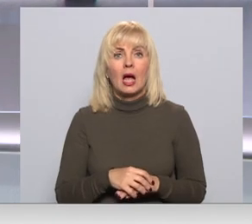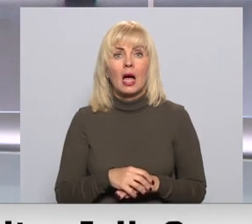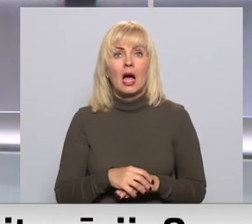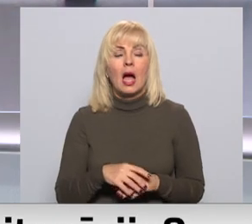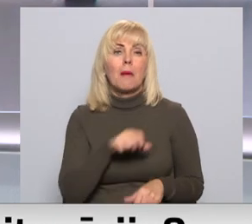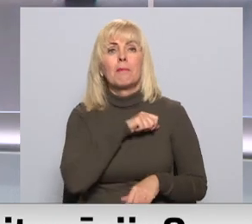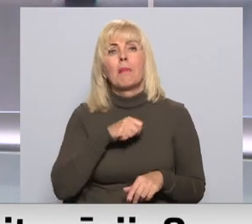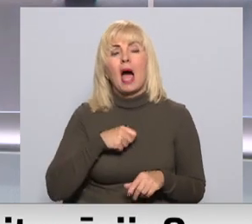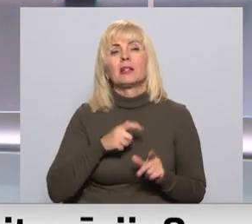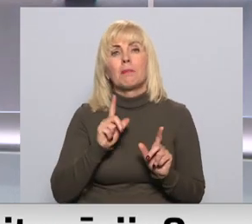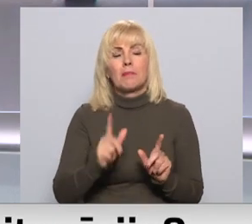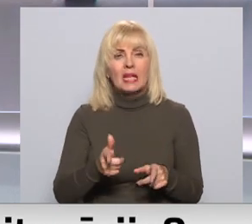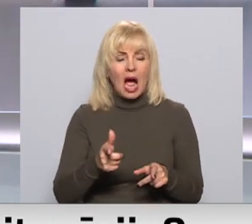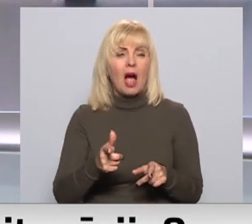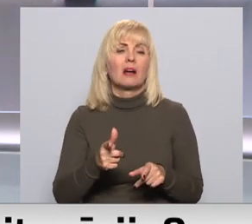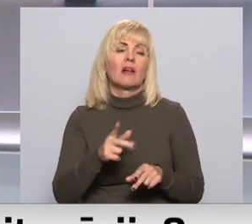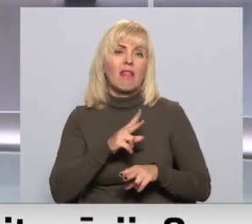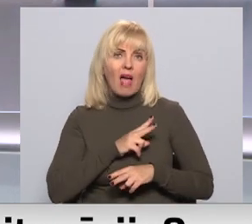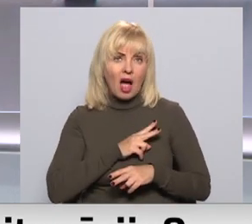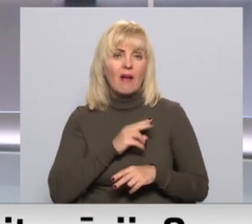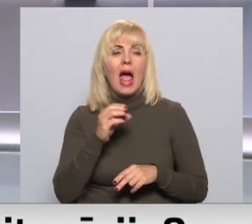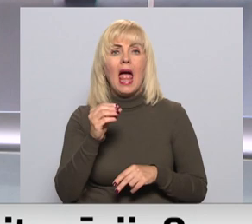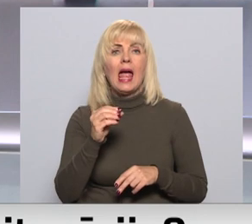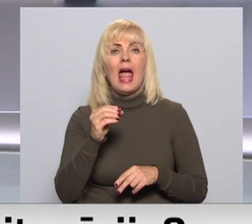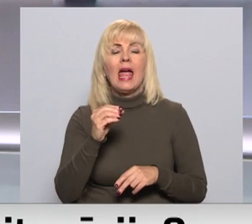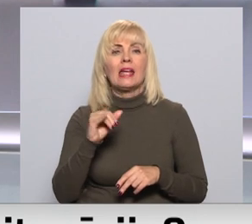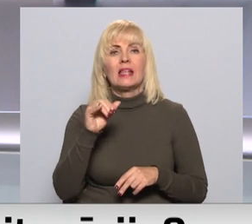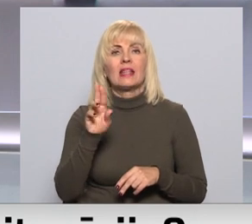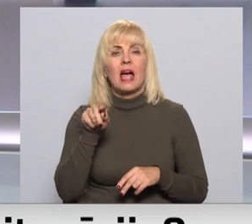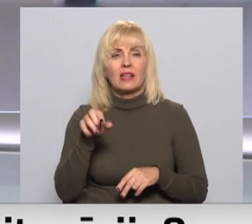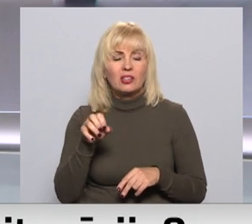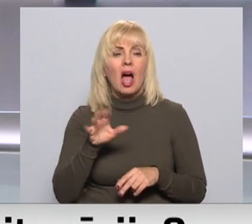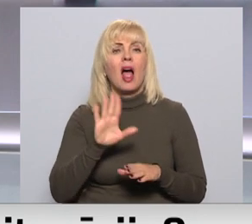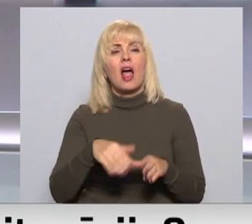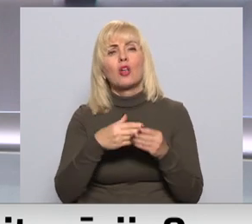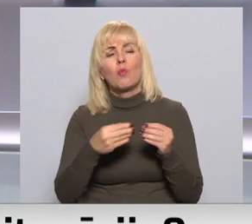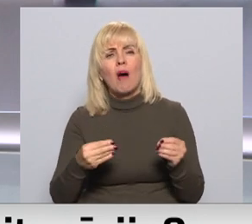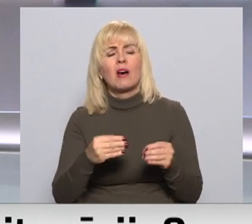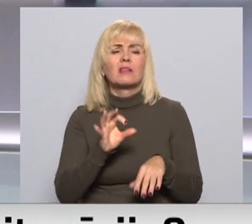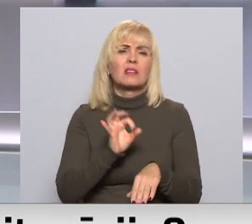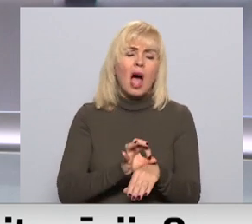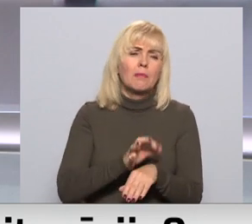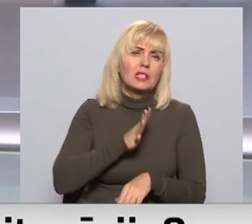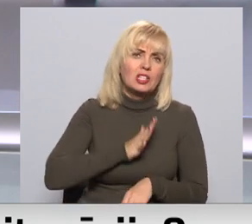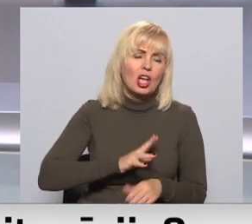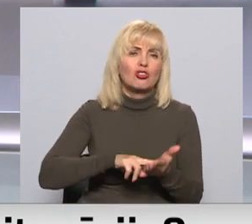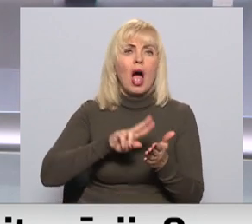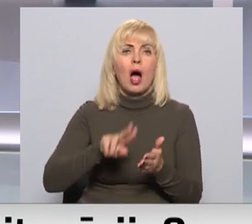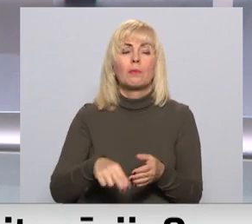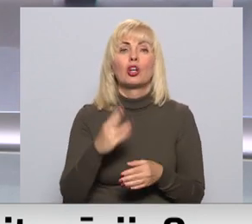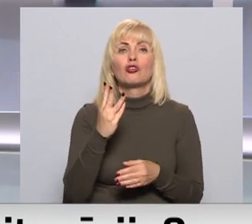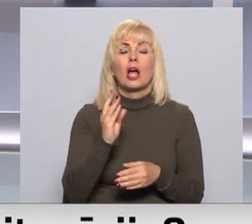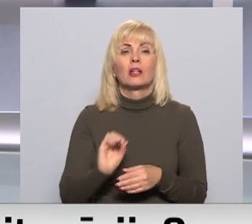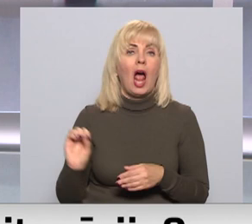Eitanāzija jeb ar nolūku izraisīta cilvēka nāve, atvieglojot viņa nenovēršamās sāpes un ciešanas, pašlaik atļauta 4